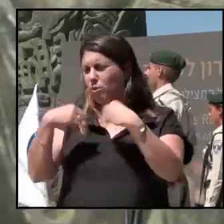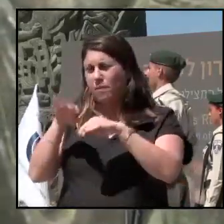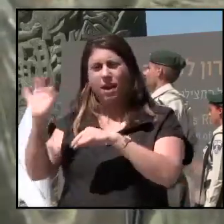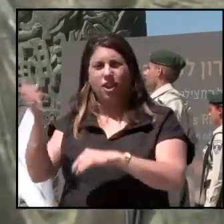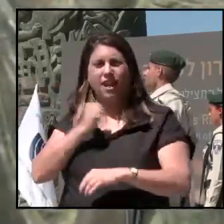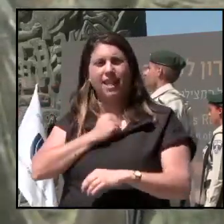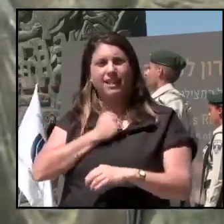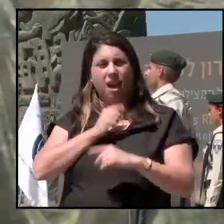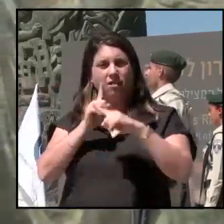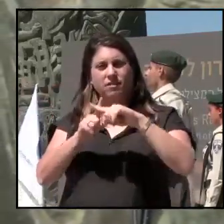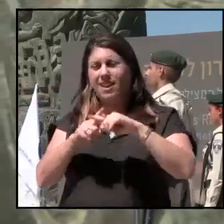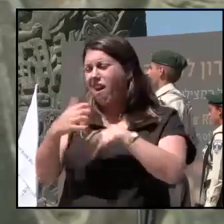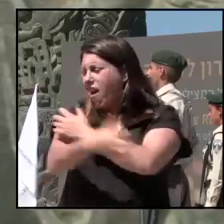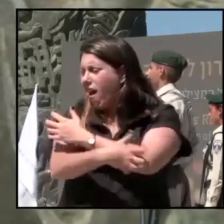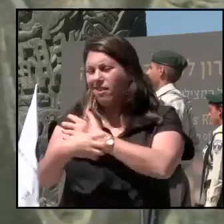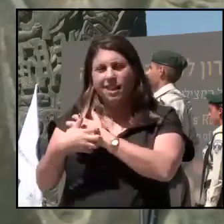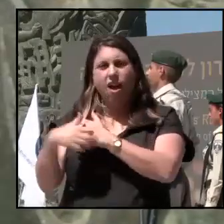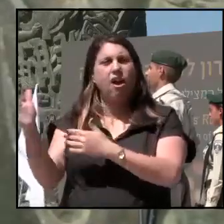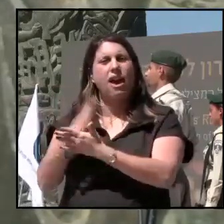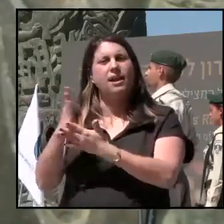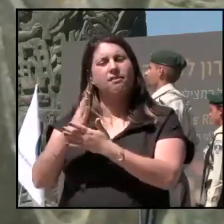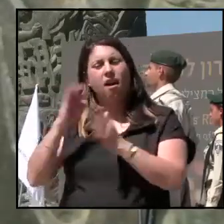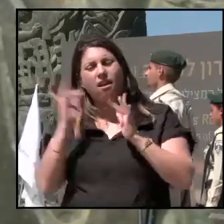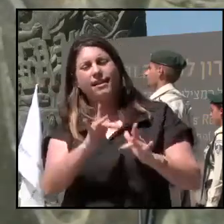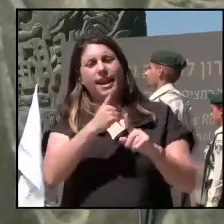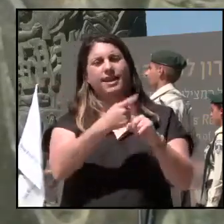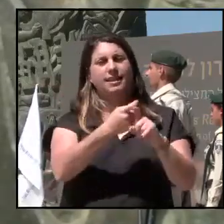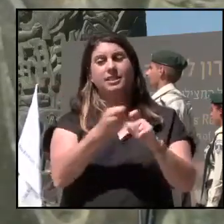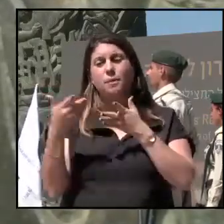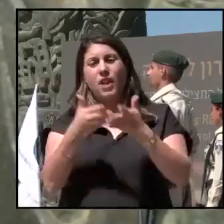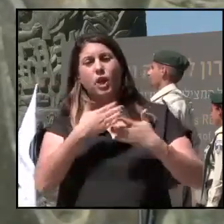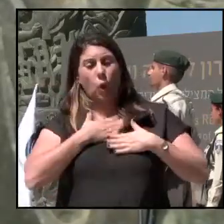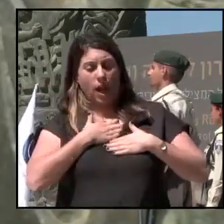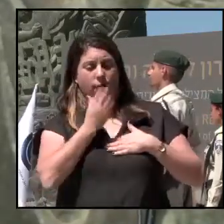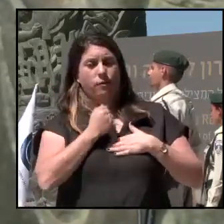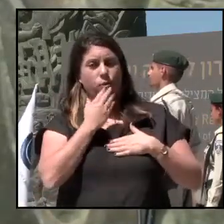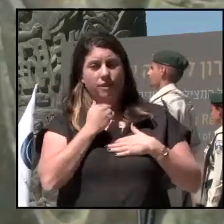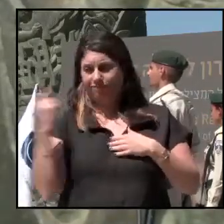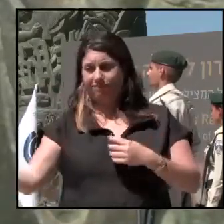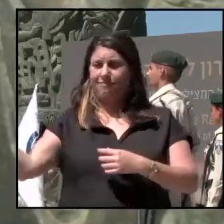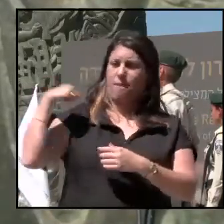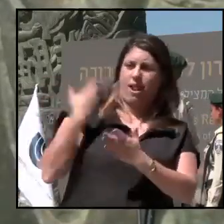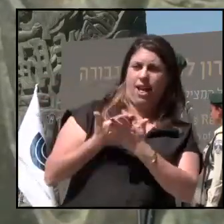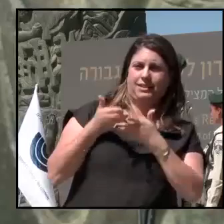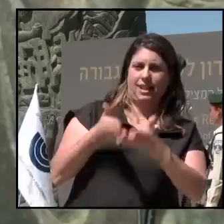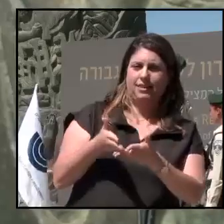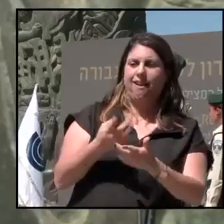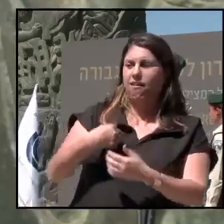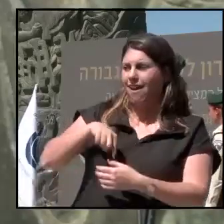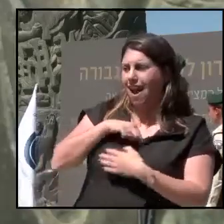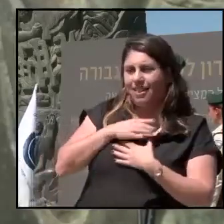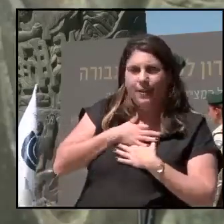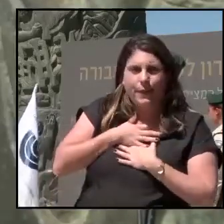דתית פרוטסטנטית וענייה מאוד, החליטה להתנגד לנאצים ולעזור לנו, היהודים. אנחנו, לאחר